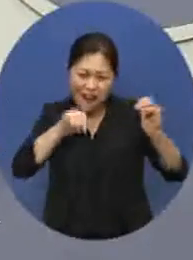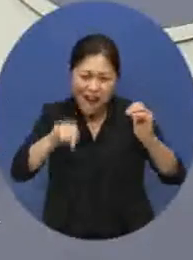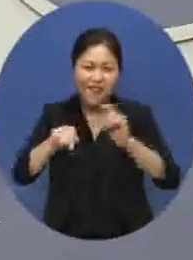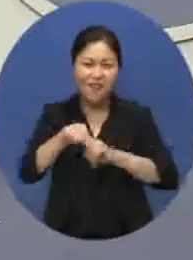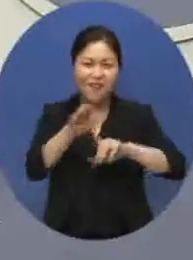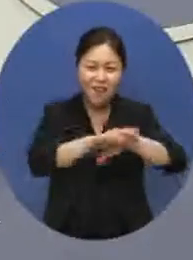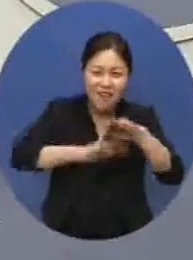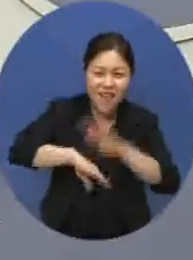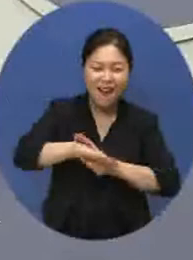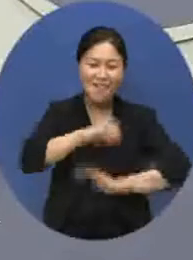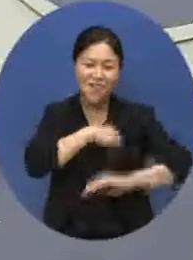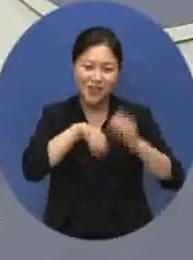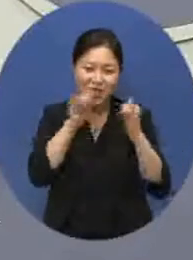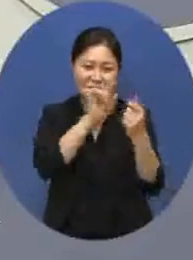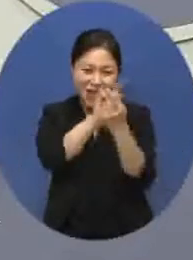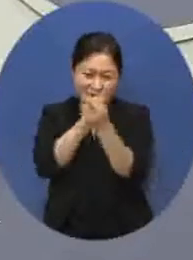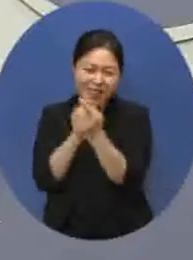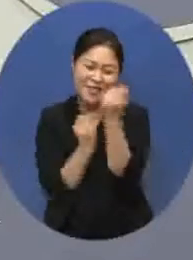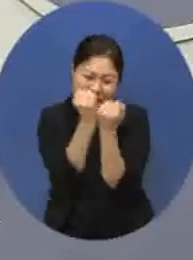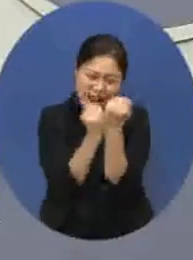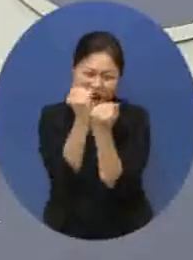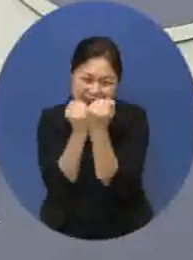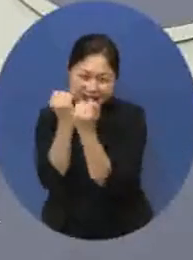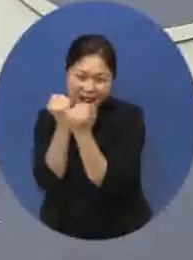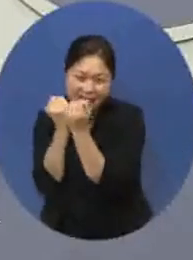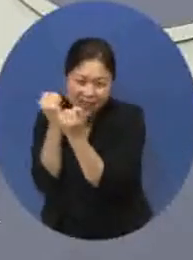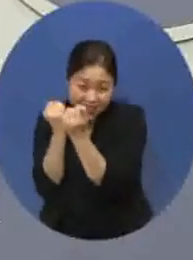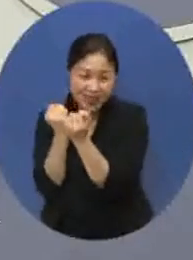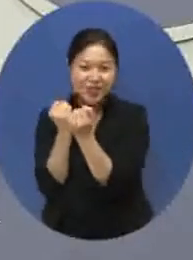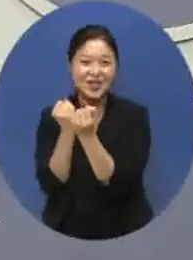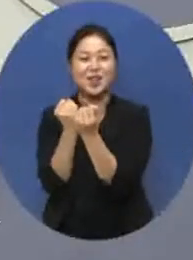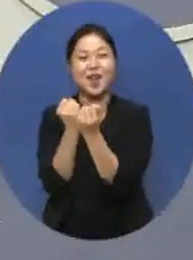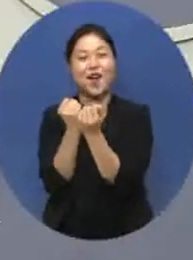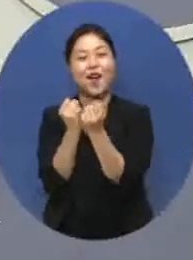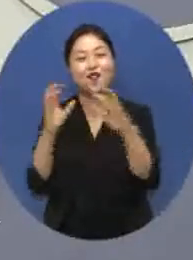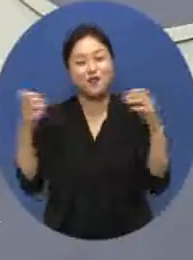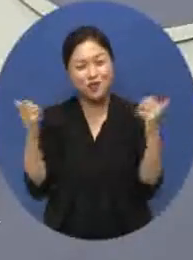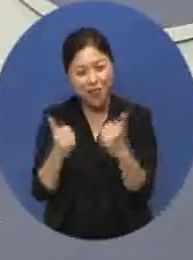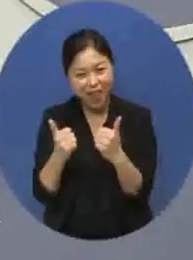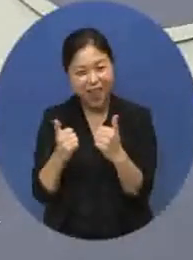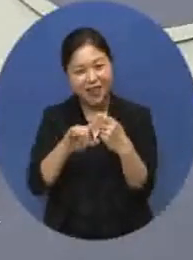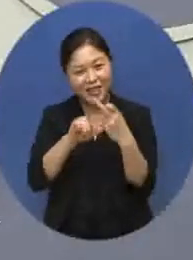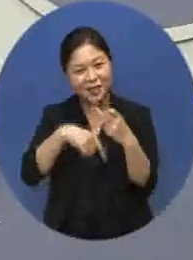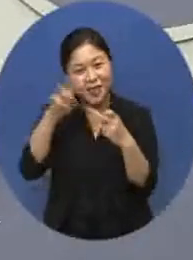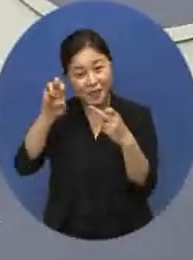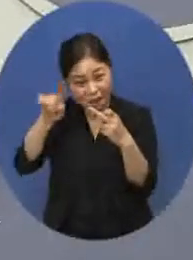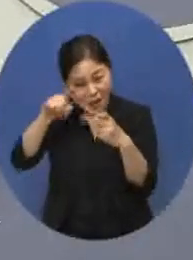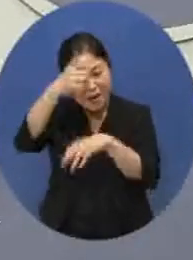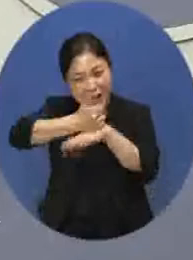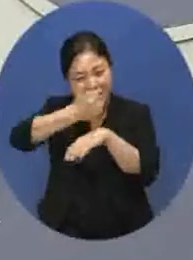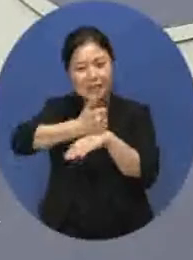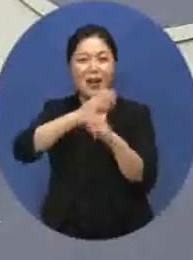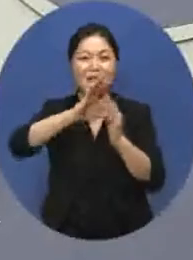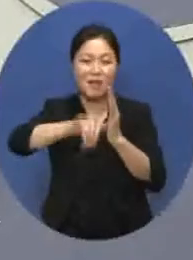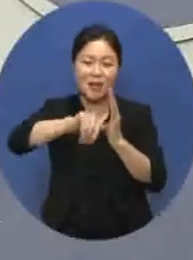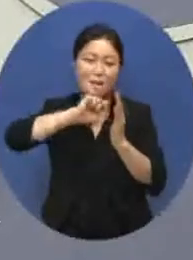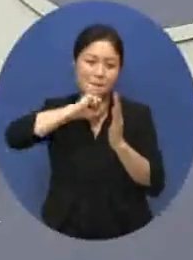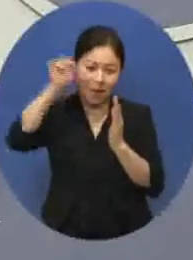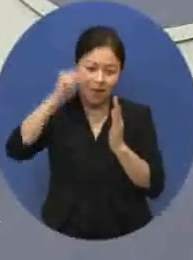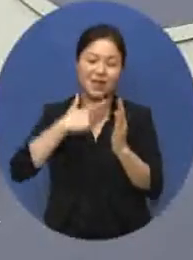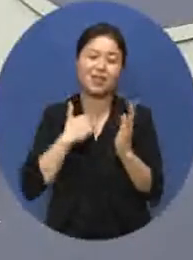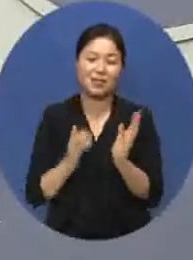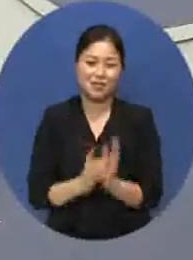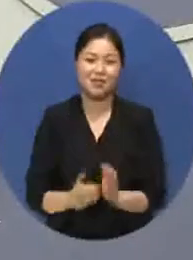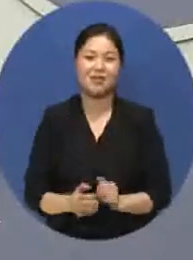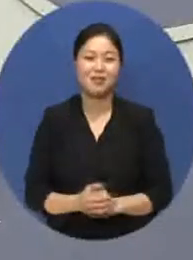만나 설득하고 그래가지고 그것도 마지막 날 국회 마지막 날 그것도 정기회 마지막 날에 통과가